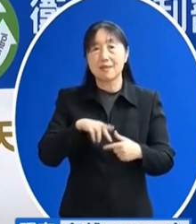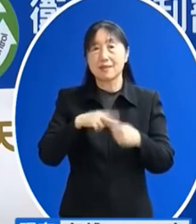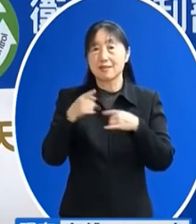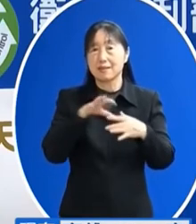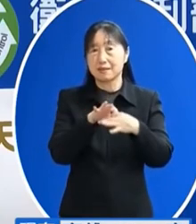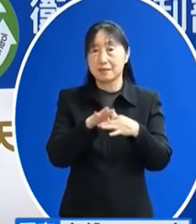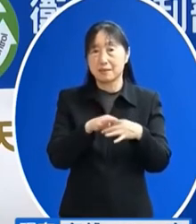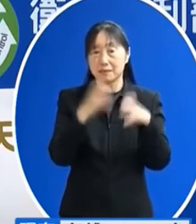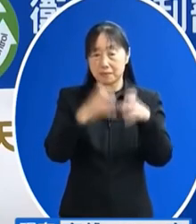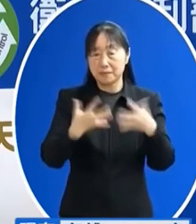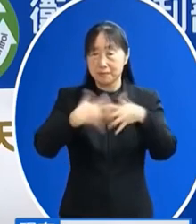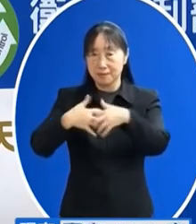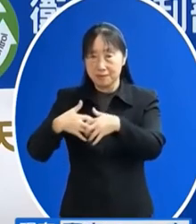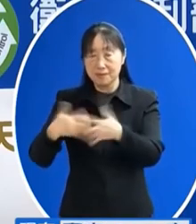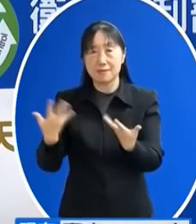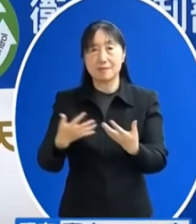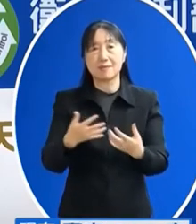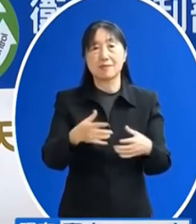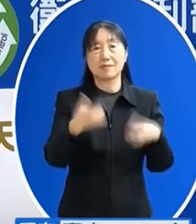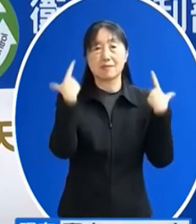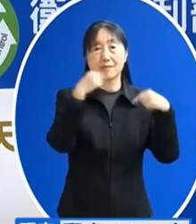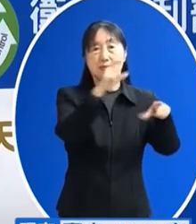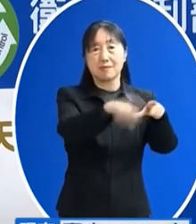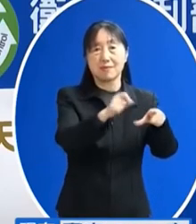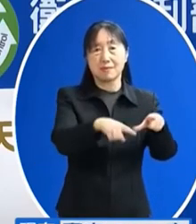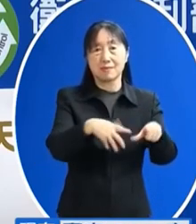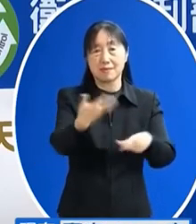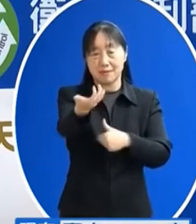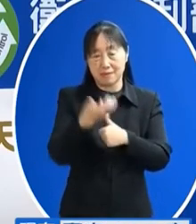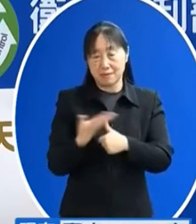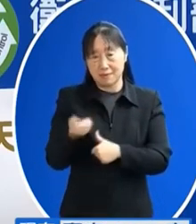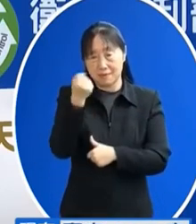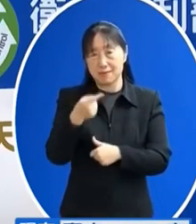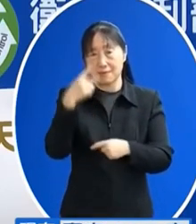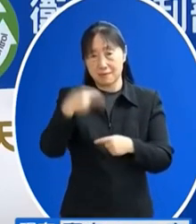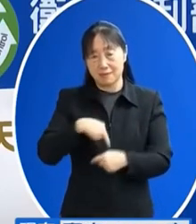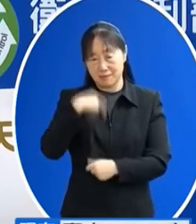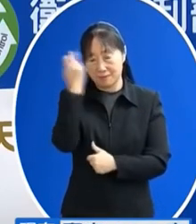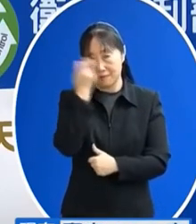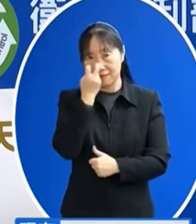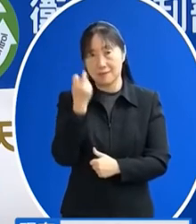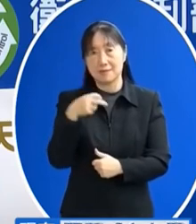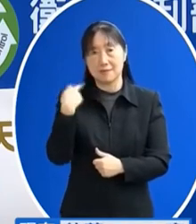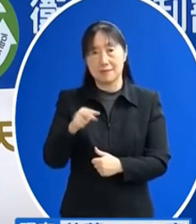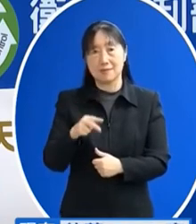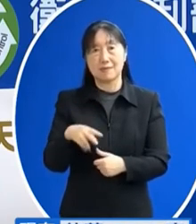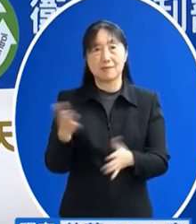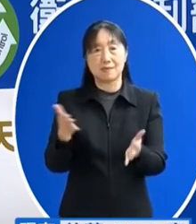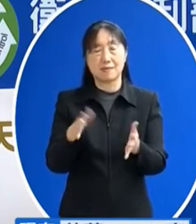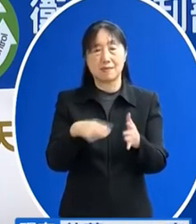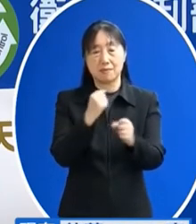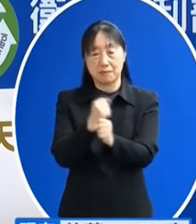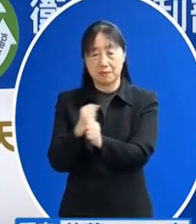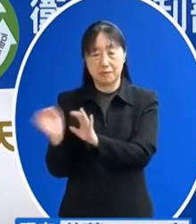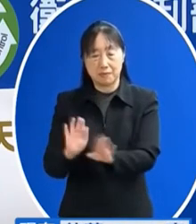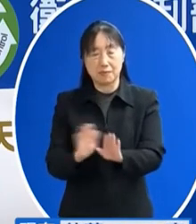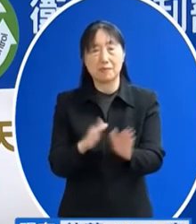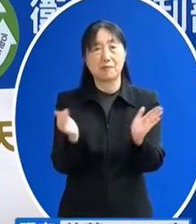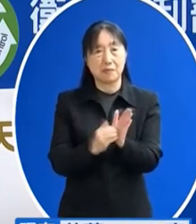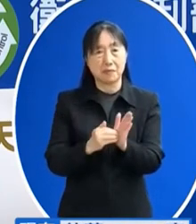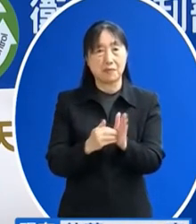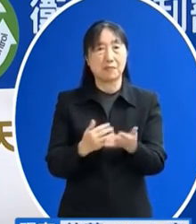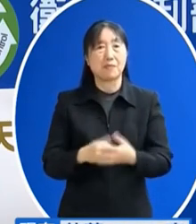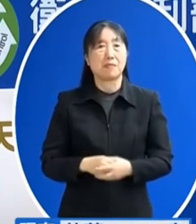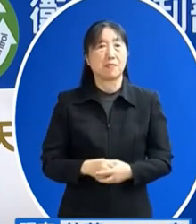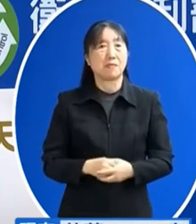个的设备跟原厂的授权监督，然后最后再完成整体的程序。那